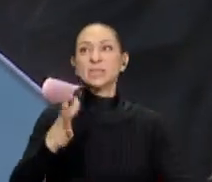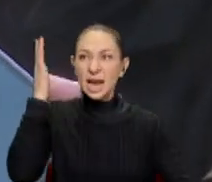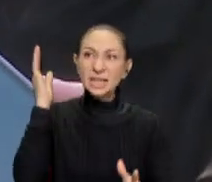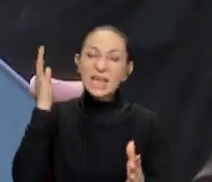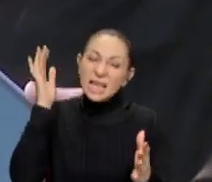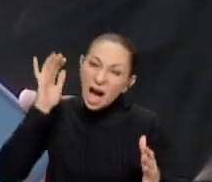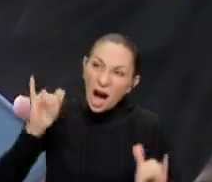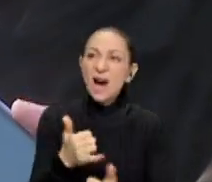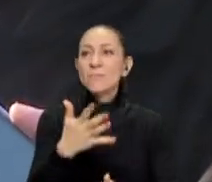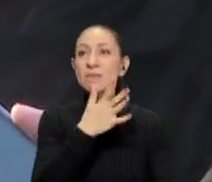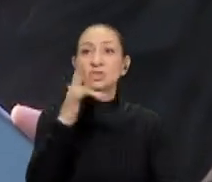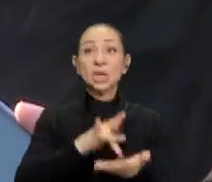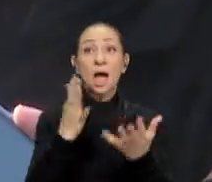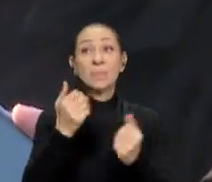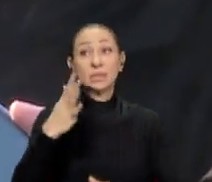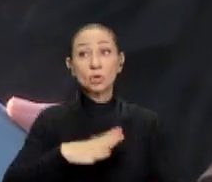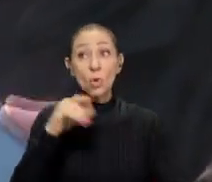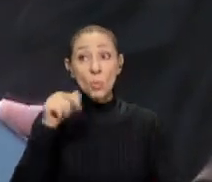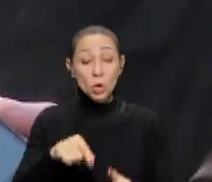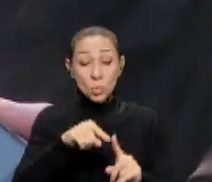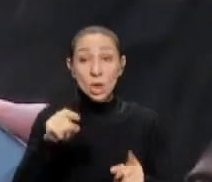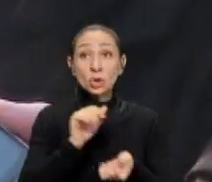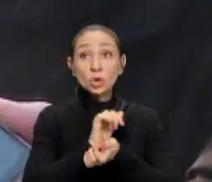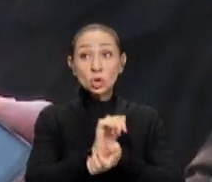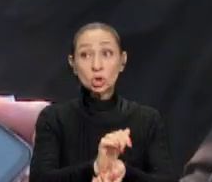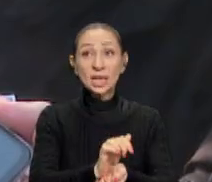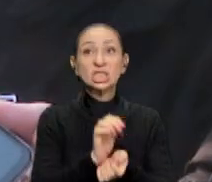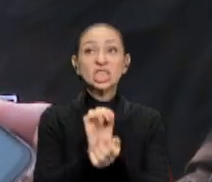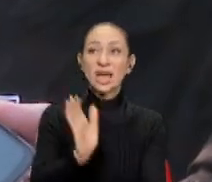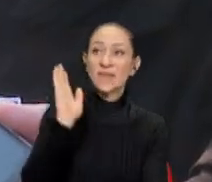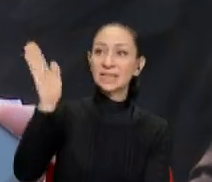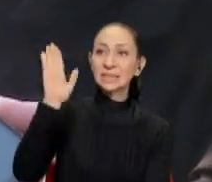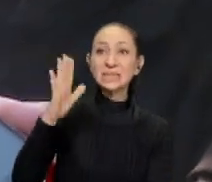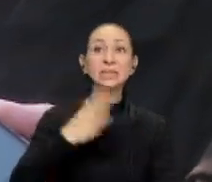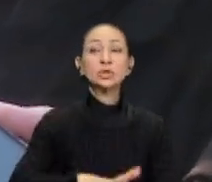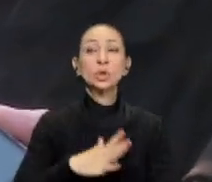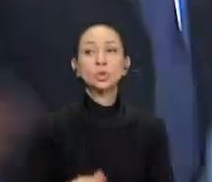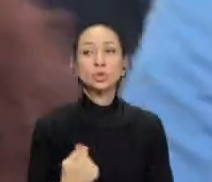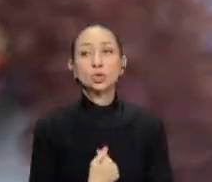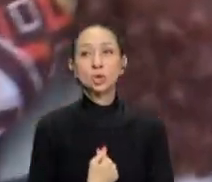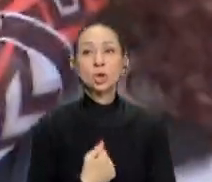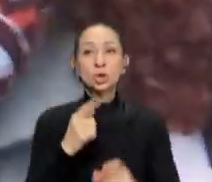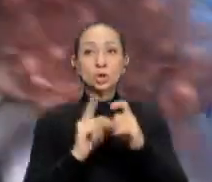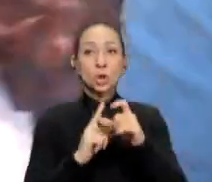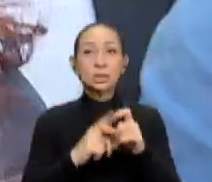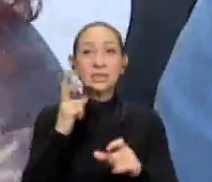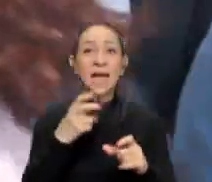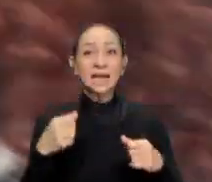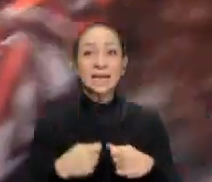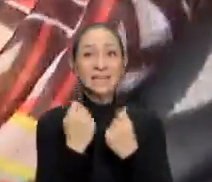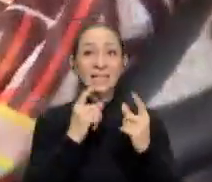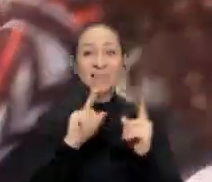ceza almalarını istiyoruz ve bugün buradan tutuklanarak cezaevine gönderilmelerini istiyoruz. Çorlu tren